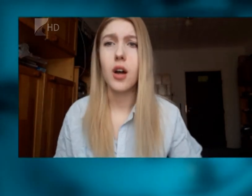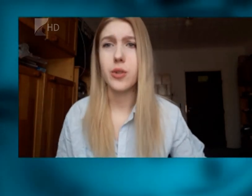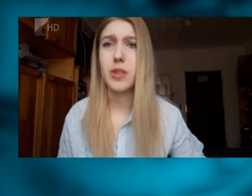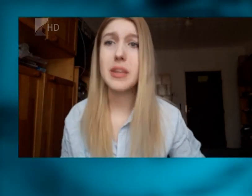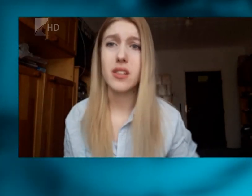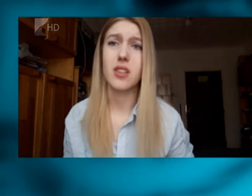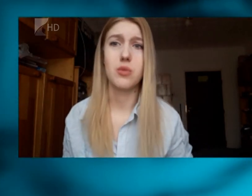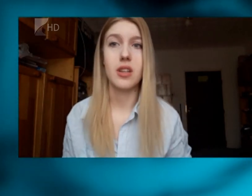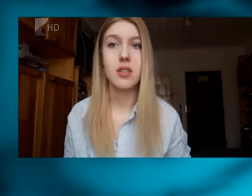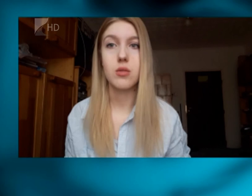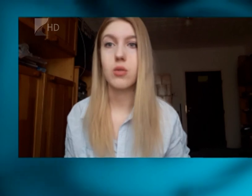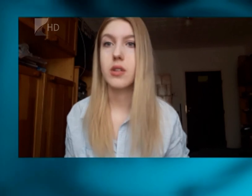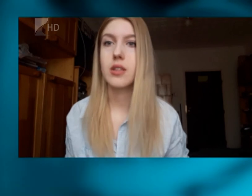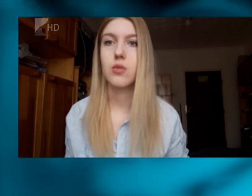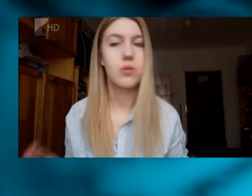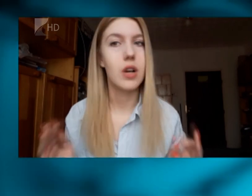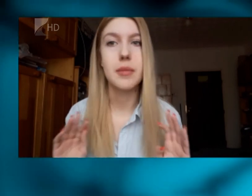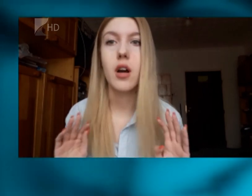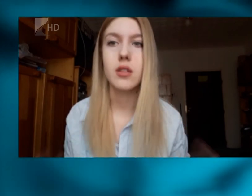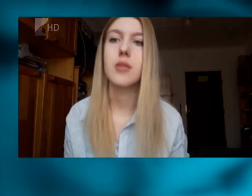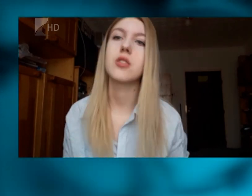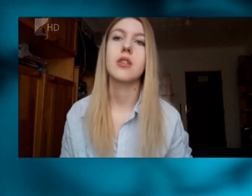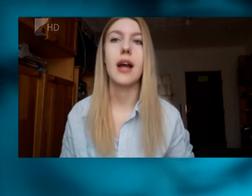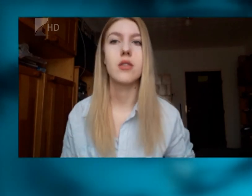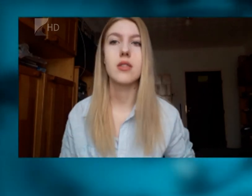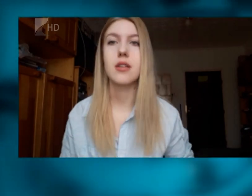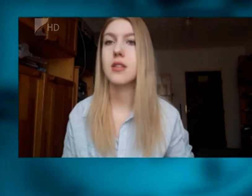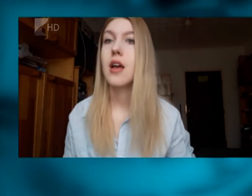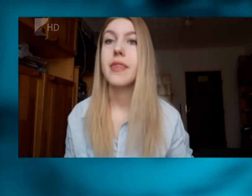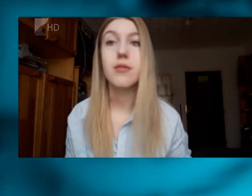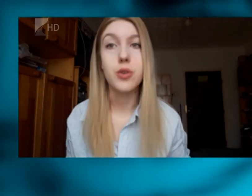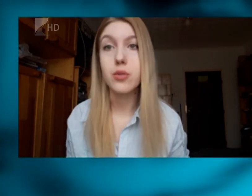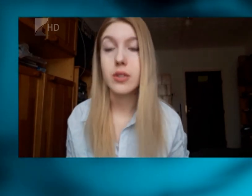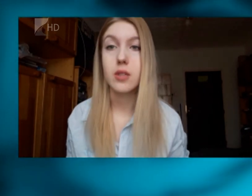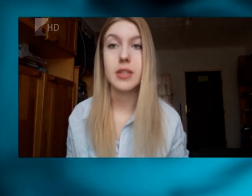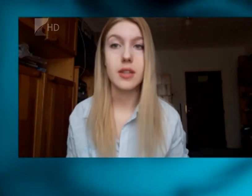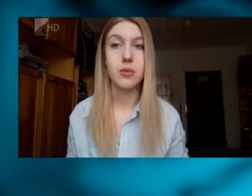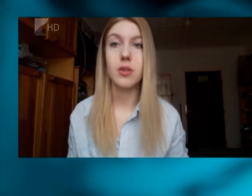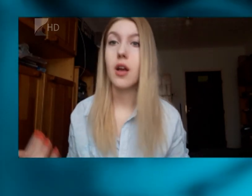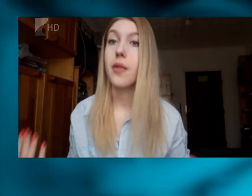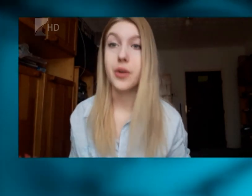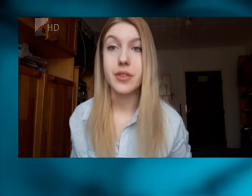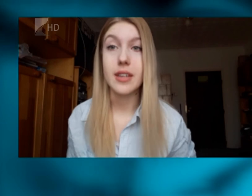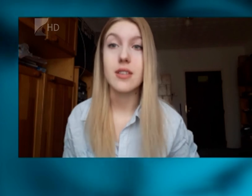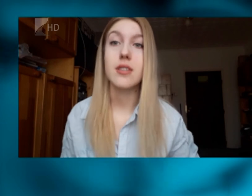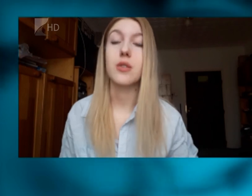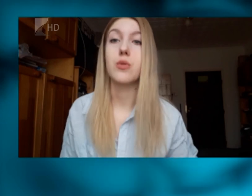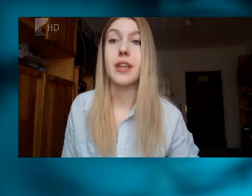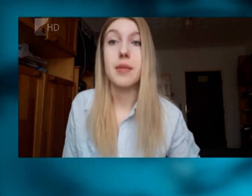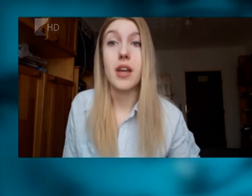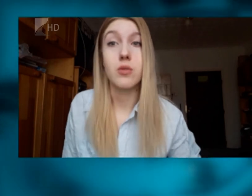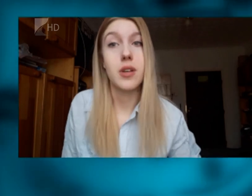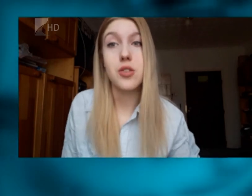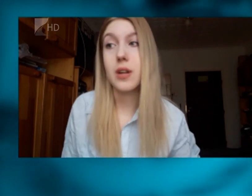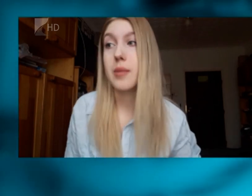oktatásra, akkor ugye mindannyian úgy éreztük, hogy itt valami hatalmas káosz lesz, nem fogjuk tudni, hogy mit tegyünk, nagyon nehéz lesz nekünk,